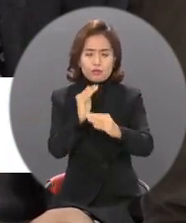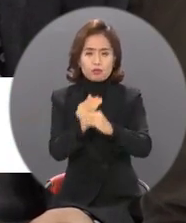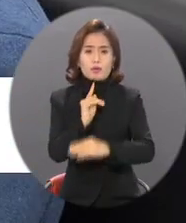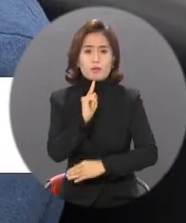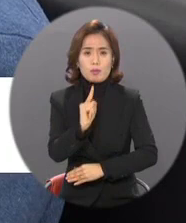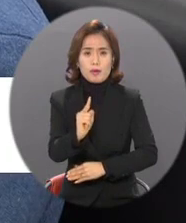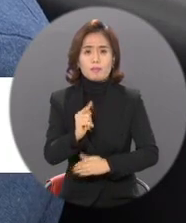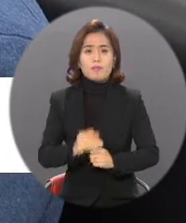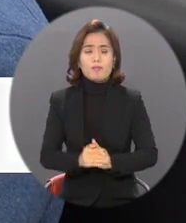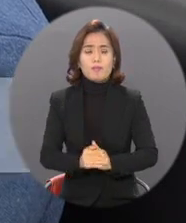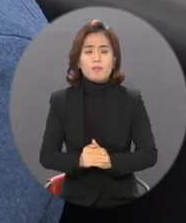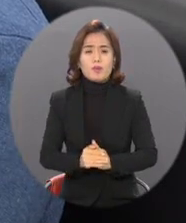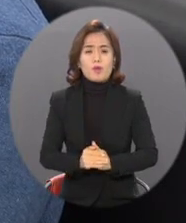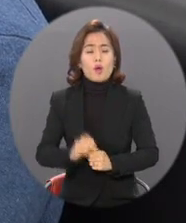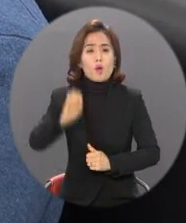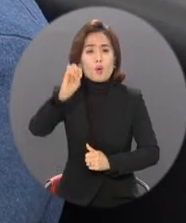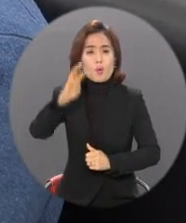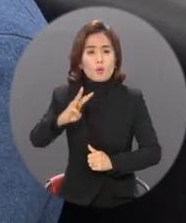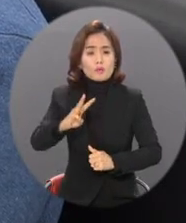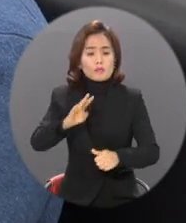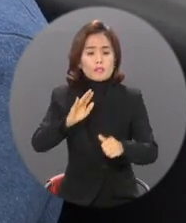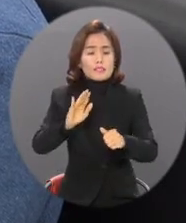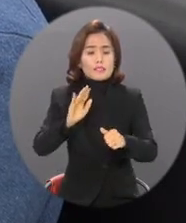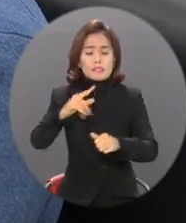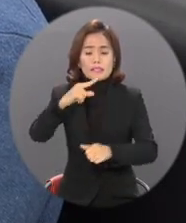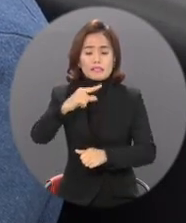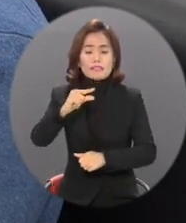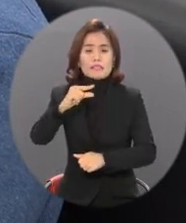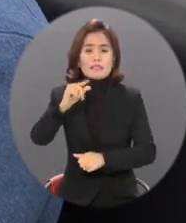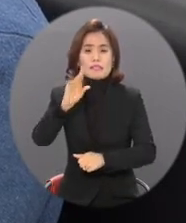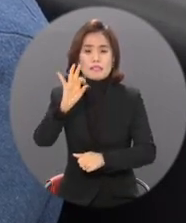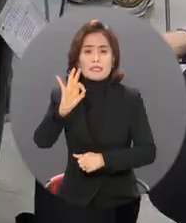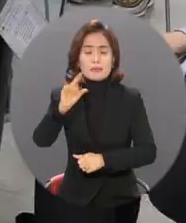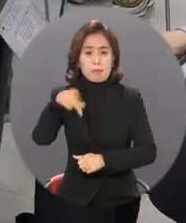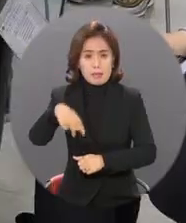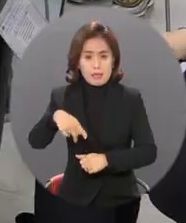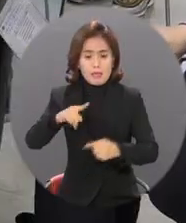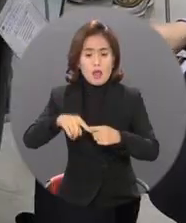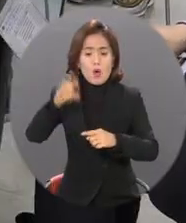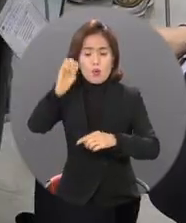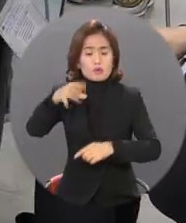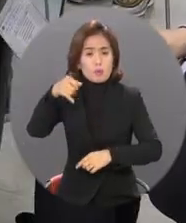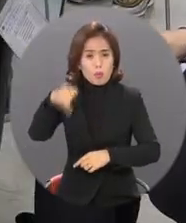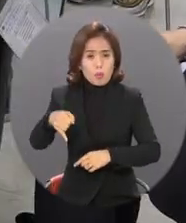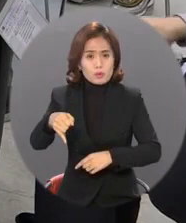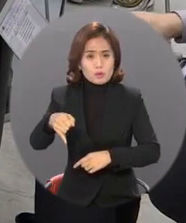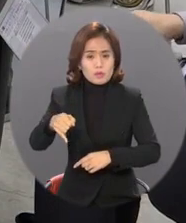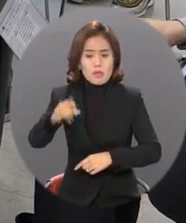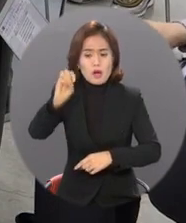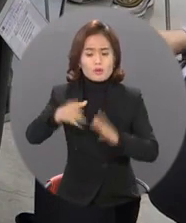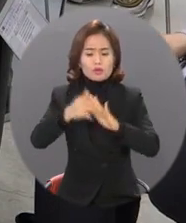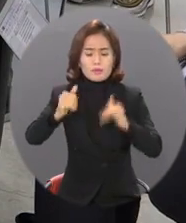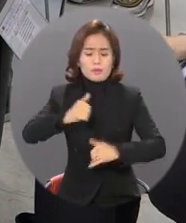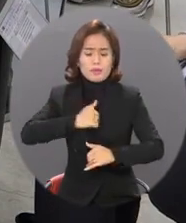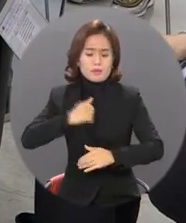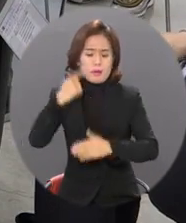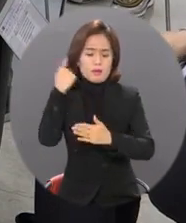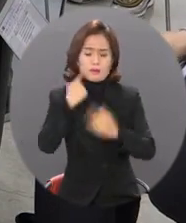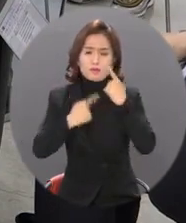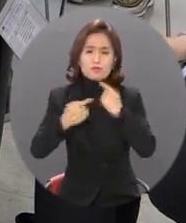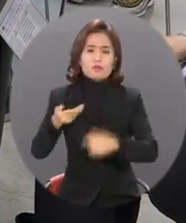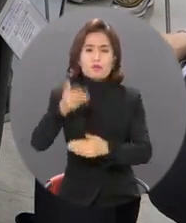말했습니다. 그러면서 광주 GDP가 전국에서 꼴등이라는 등 더 이상 광주 시민들의 자존심을 훼손하지